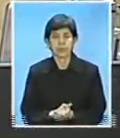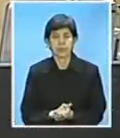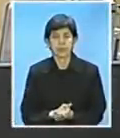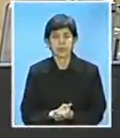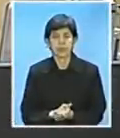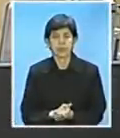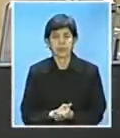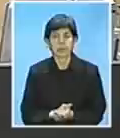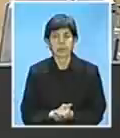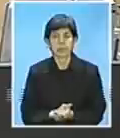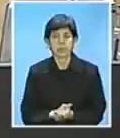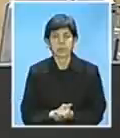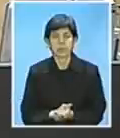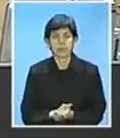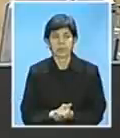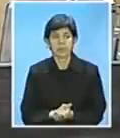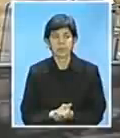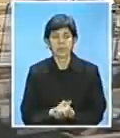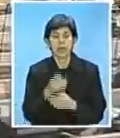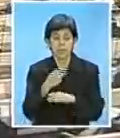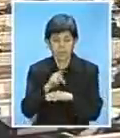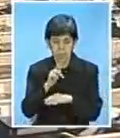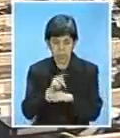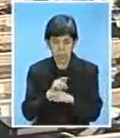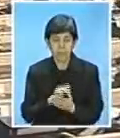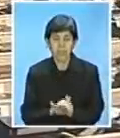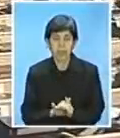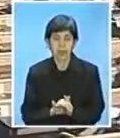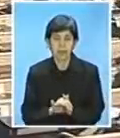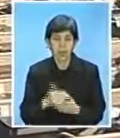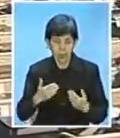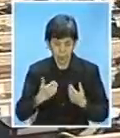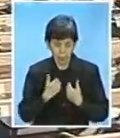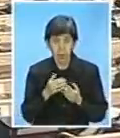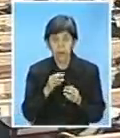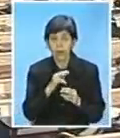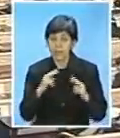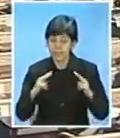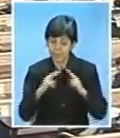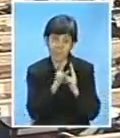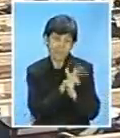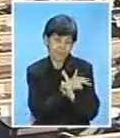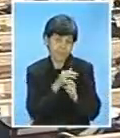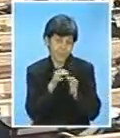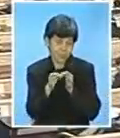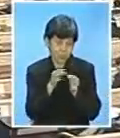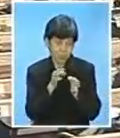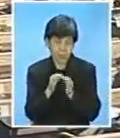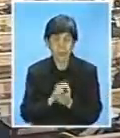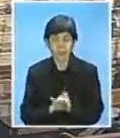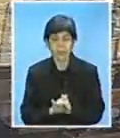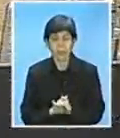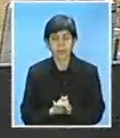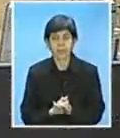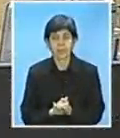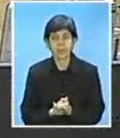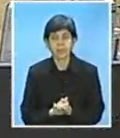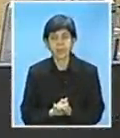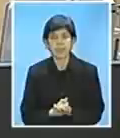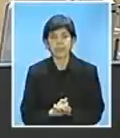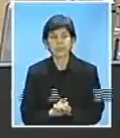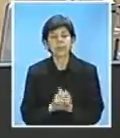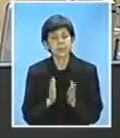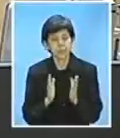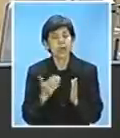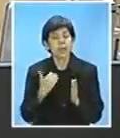ท่านกับเรียนท่านประธานที่ครับผมขออนุญาตใช้สิทธิ์พาดพิงที่ท่านรัฐมนตรีได้ชี้แจงเกี่ยวกับ คุณหมอที่